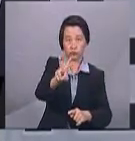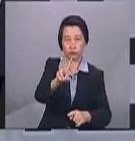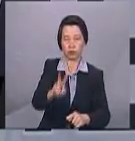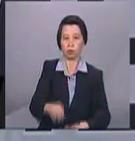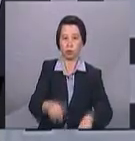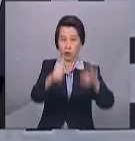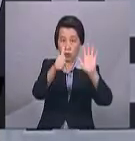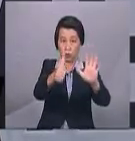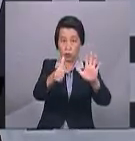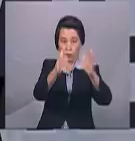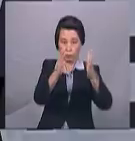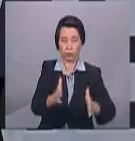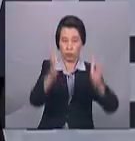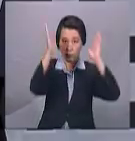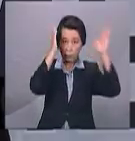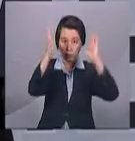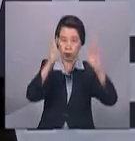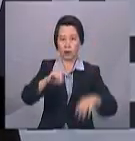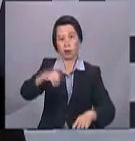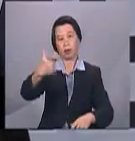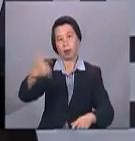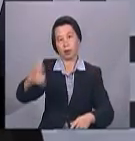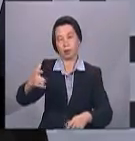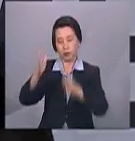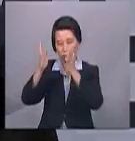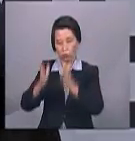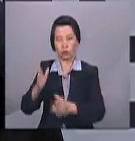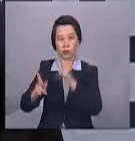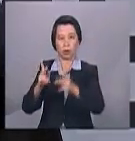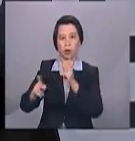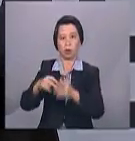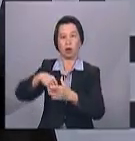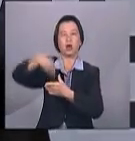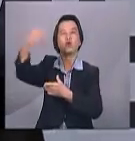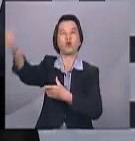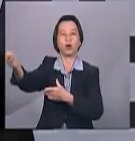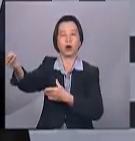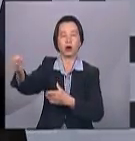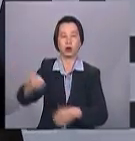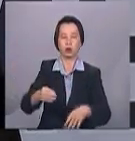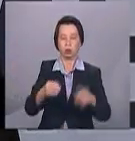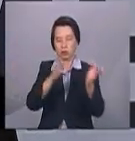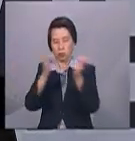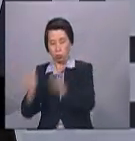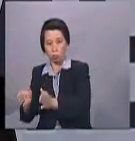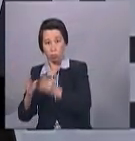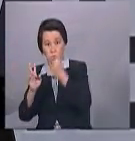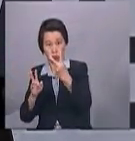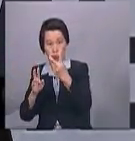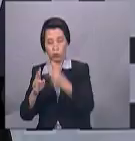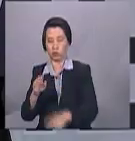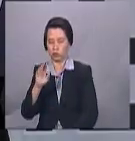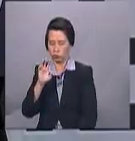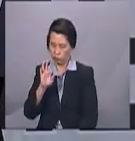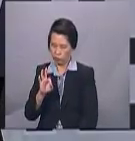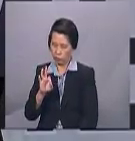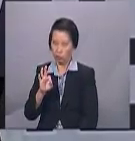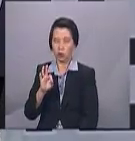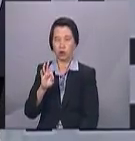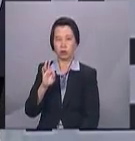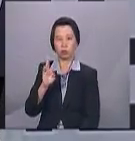warga negara Malaysia, yang lain semua warga negara asing. Gelombang kedua lebih pada 95 kes